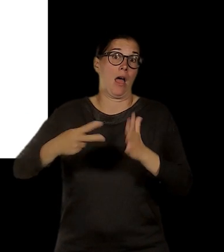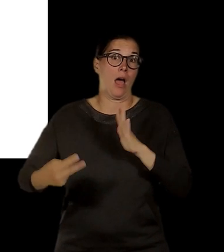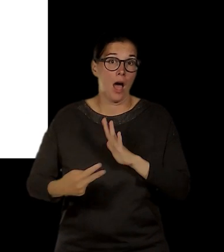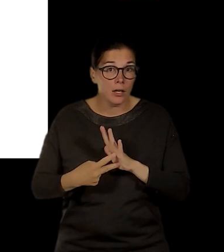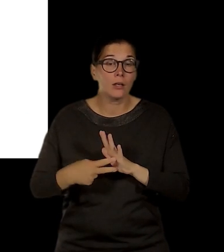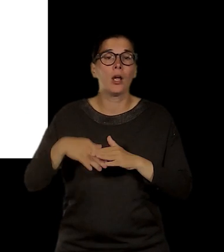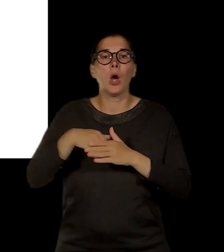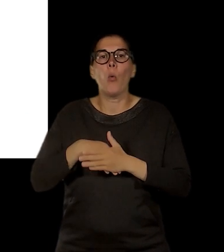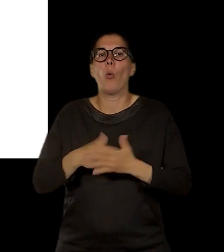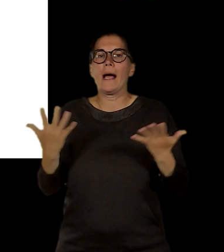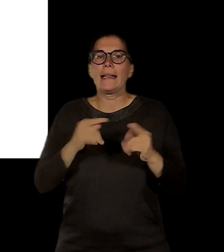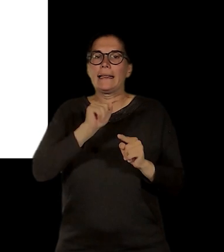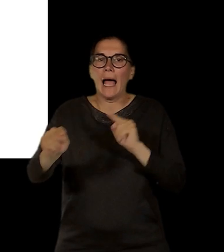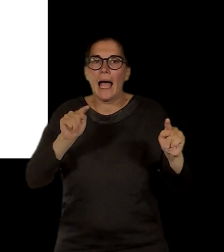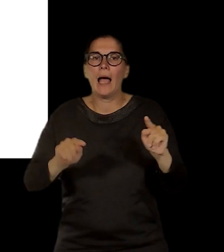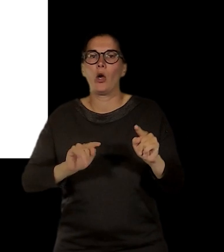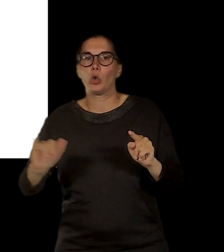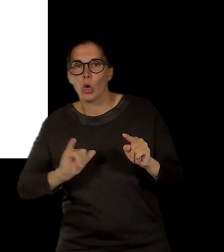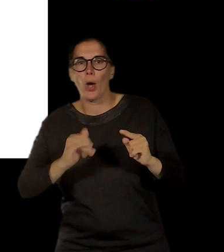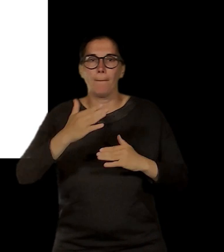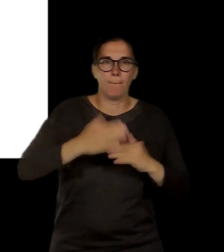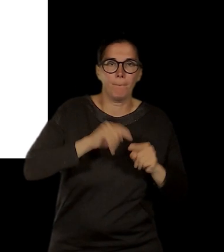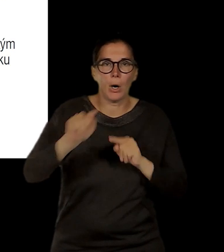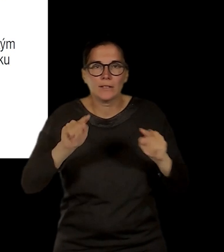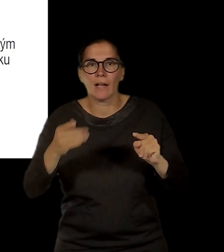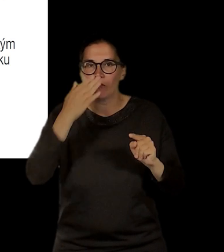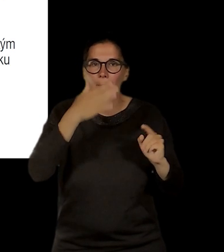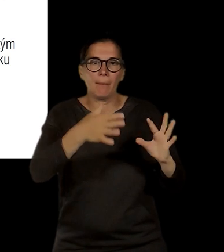bude stavět, jaký jsou tam vztahy.